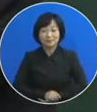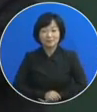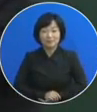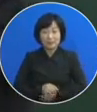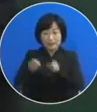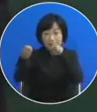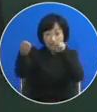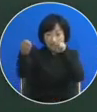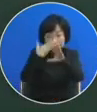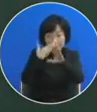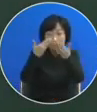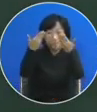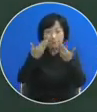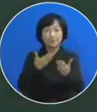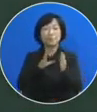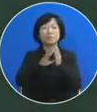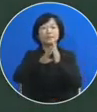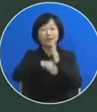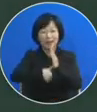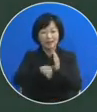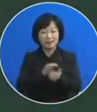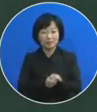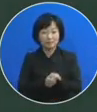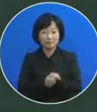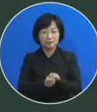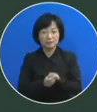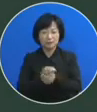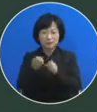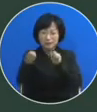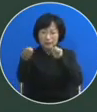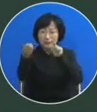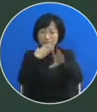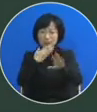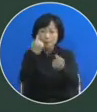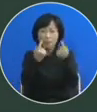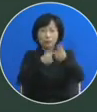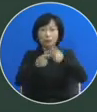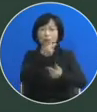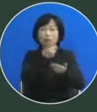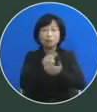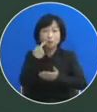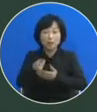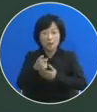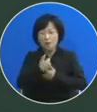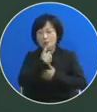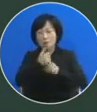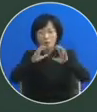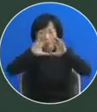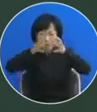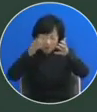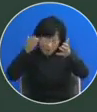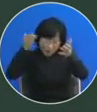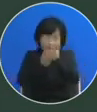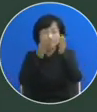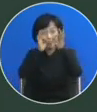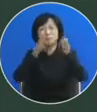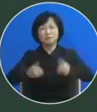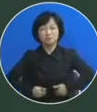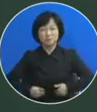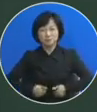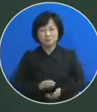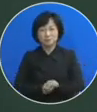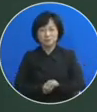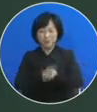응답 왔을 때. When the answer comes. 응답이 문제 아닙니다. Because the answer is not the issue. 로마도 보아야 하리라. I must see Rome as well. 전